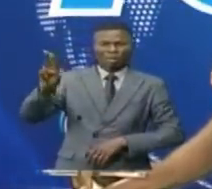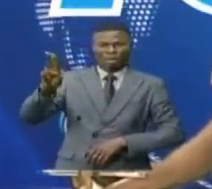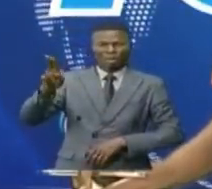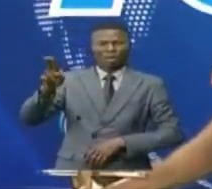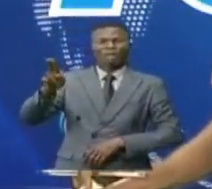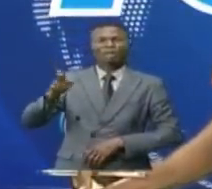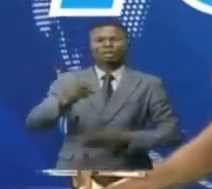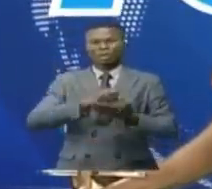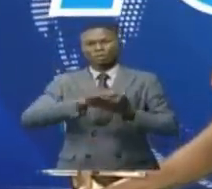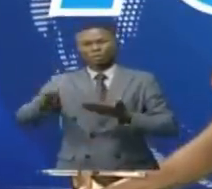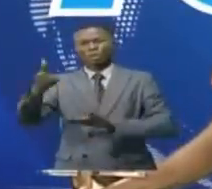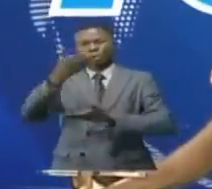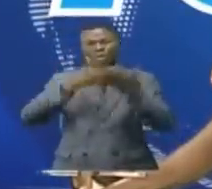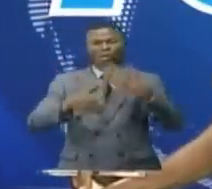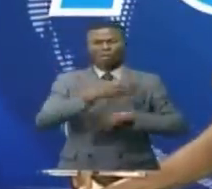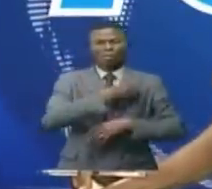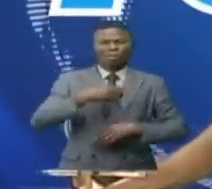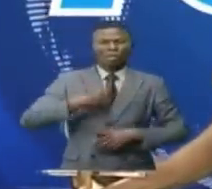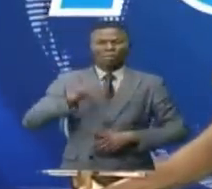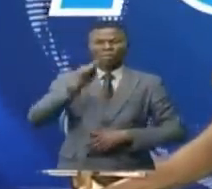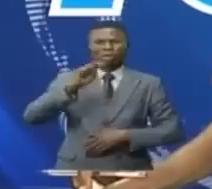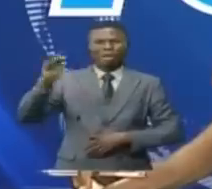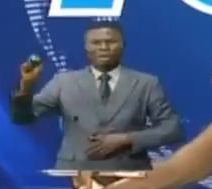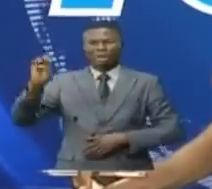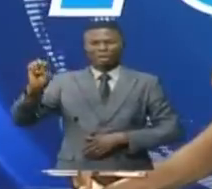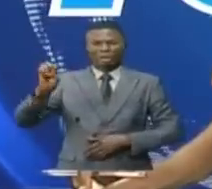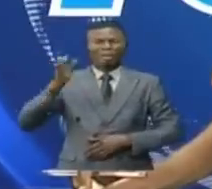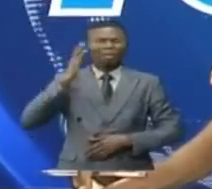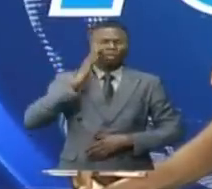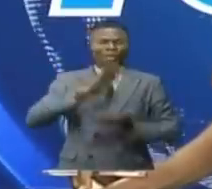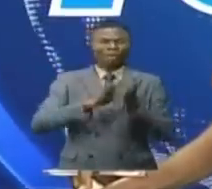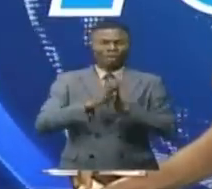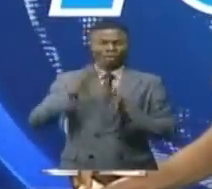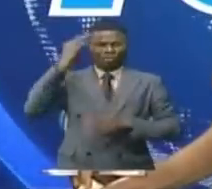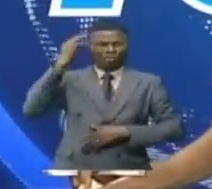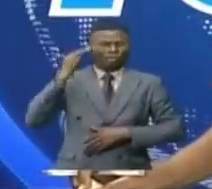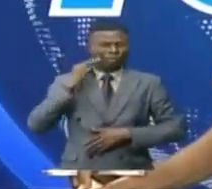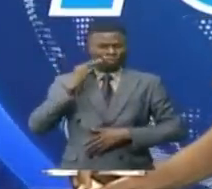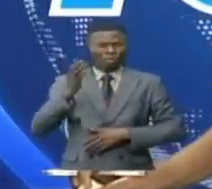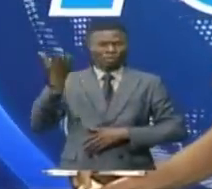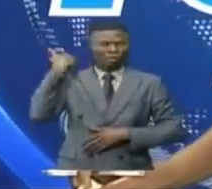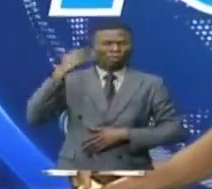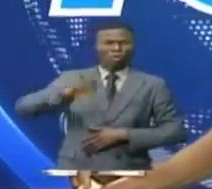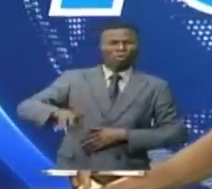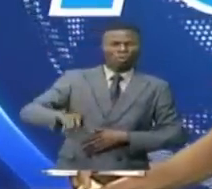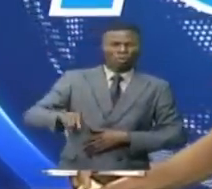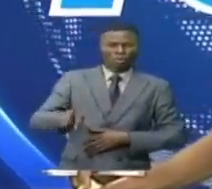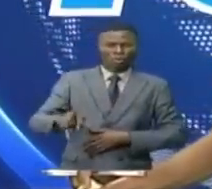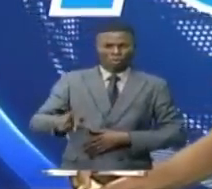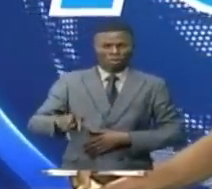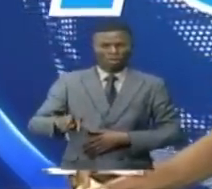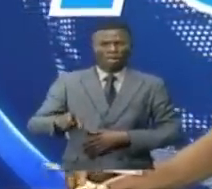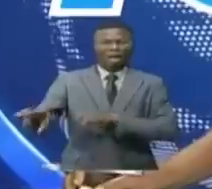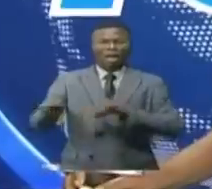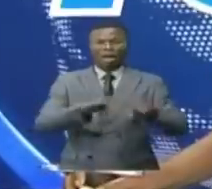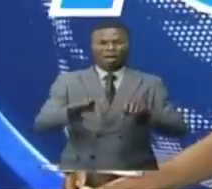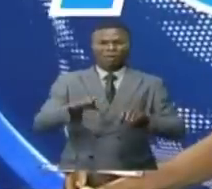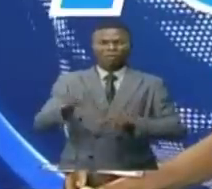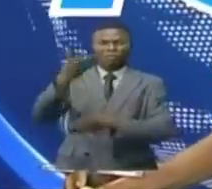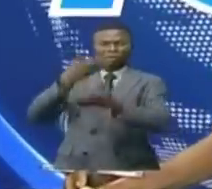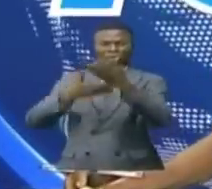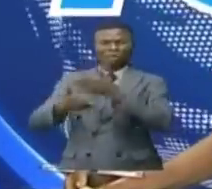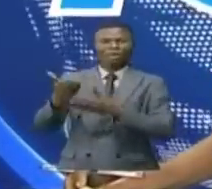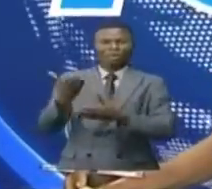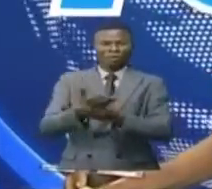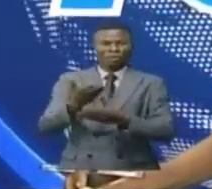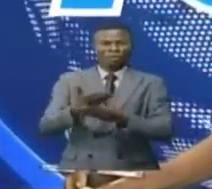à Anne-Marie Nsassa. Et Patrick Yala devient ministre des Hydrocarbures. La cérémonie de remise et